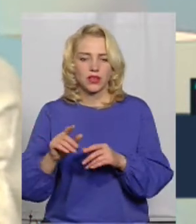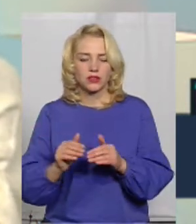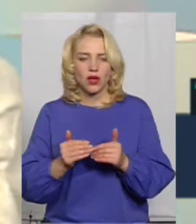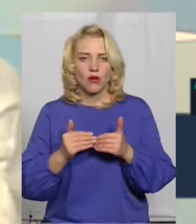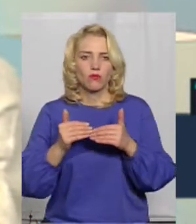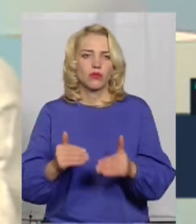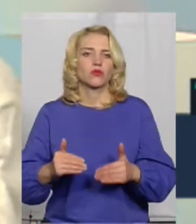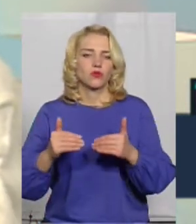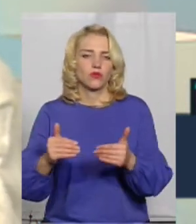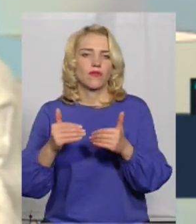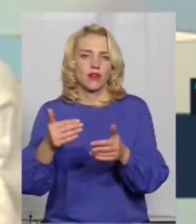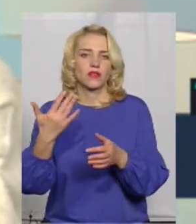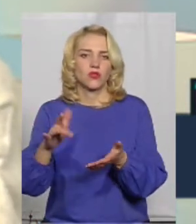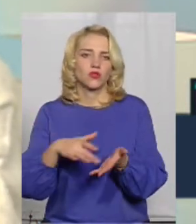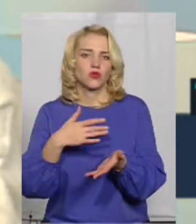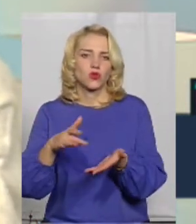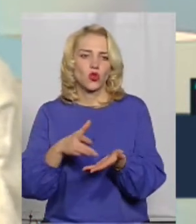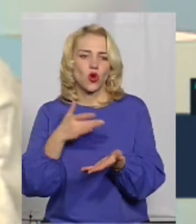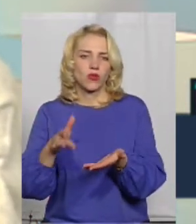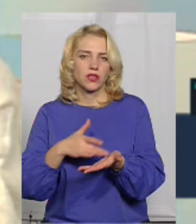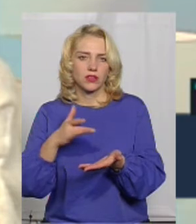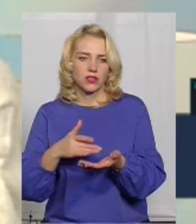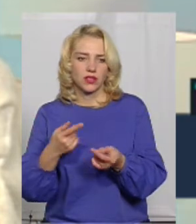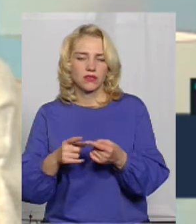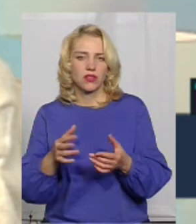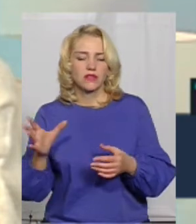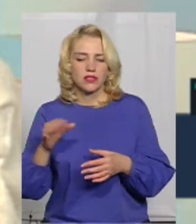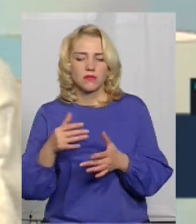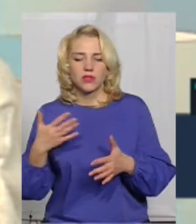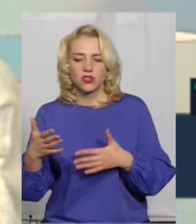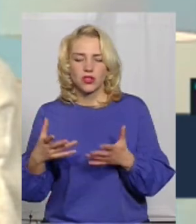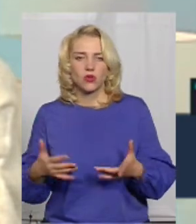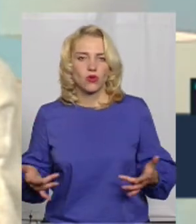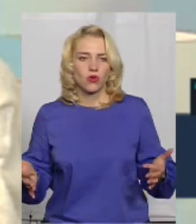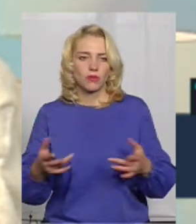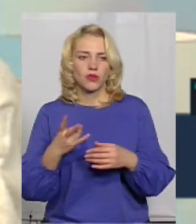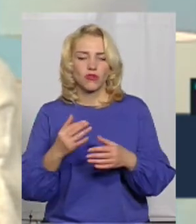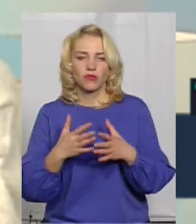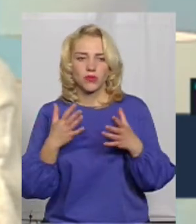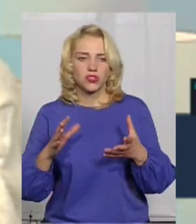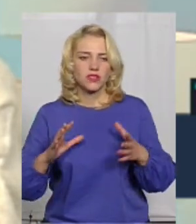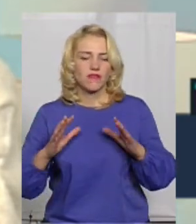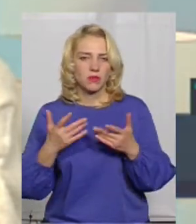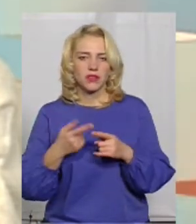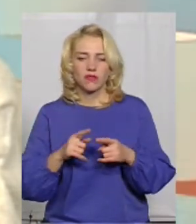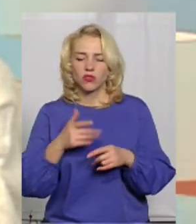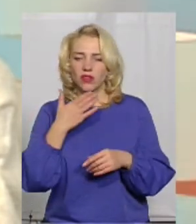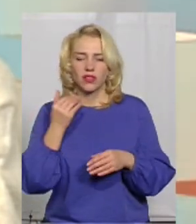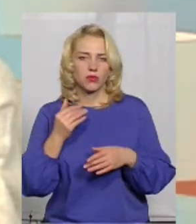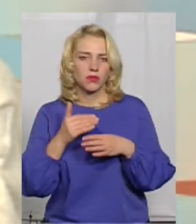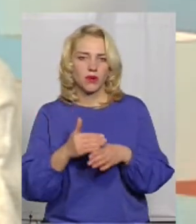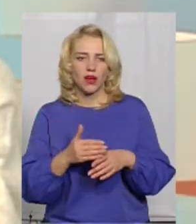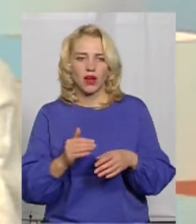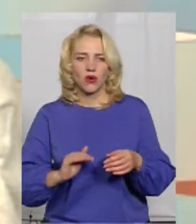просуванням сторінки просто мається на увазі збільшення її охоплення, яка в більшості випадків жодним чином не допомагає тій чи